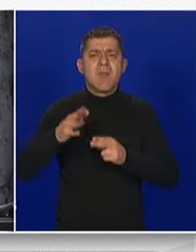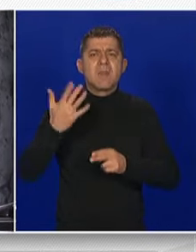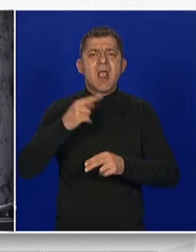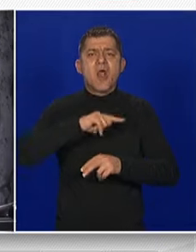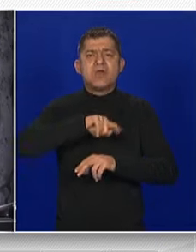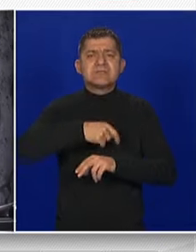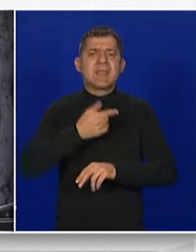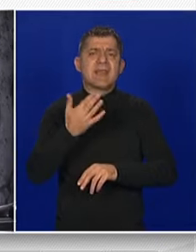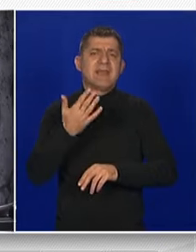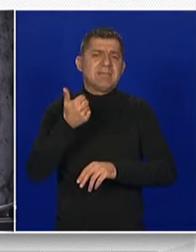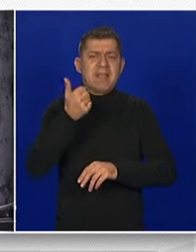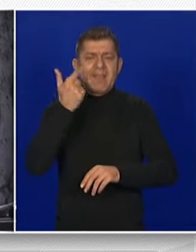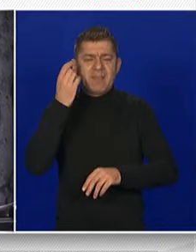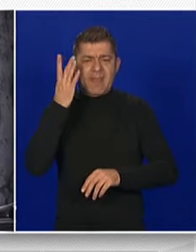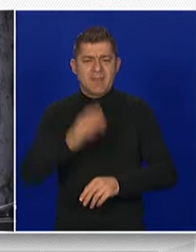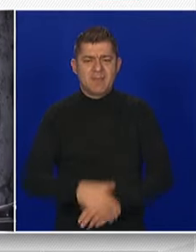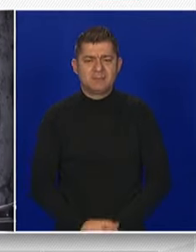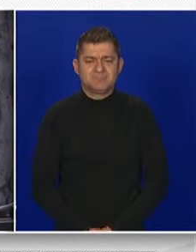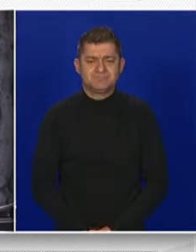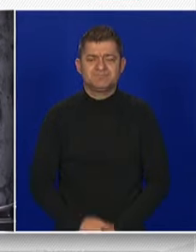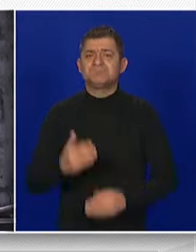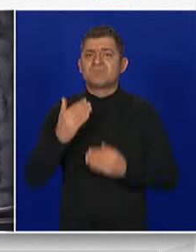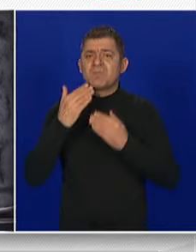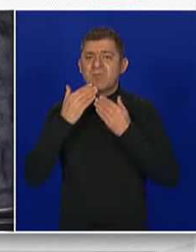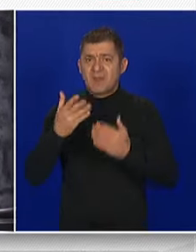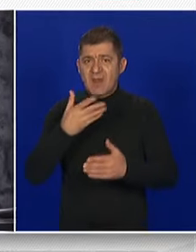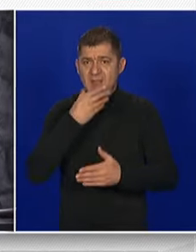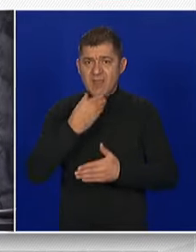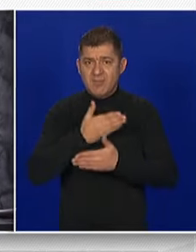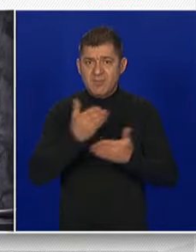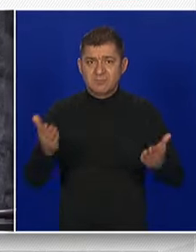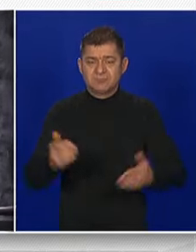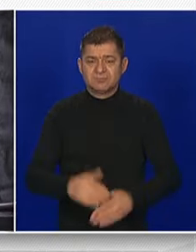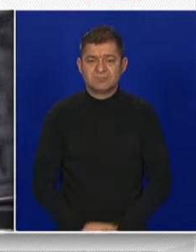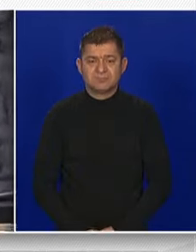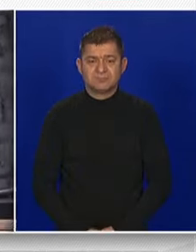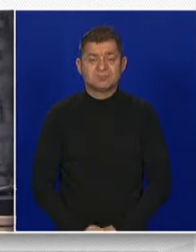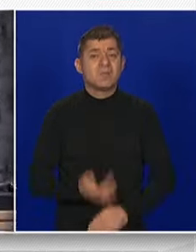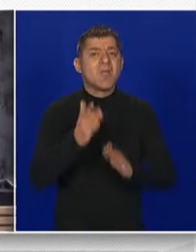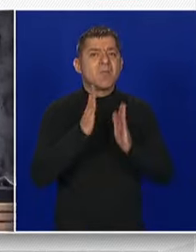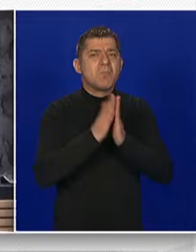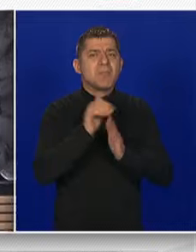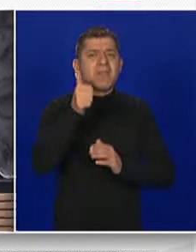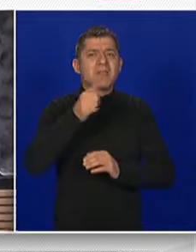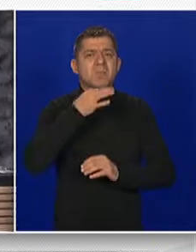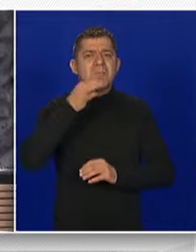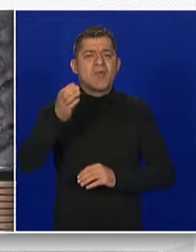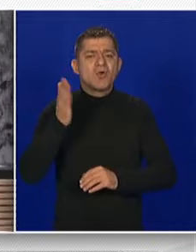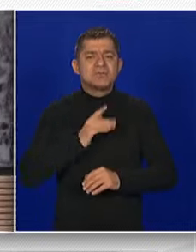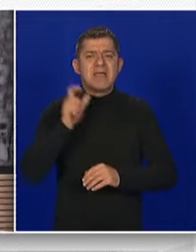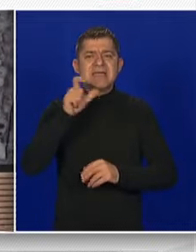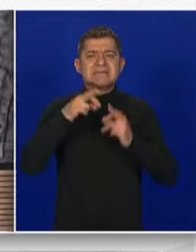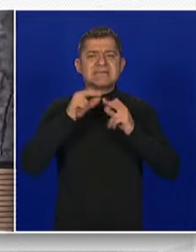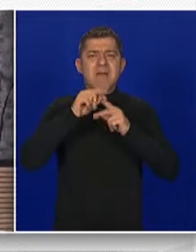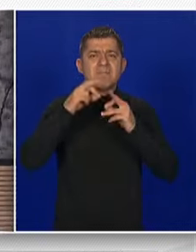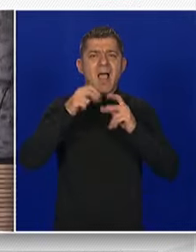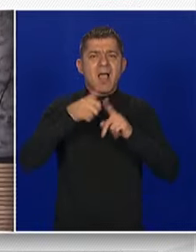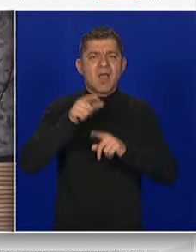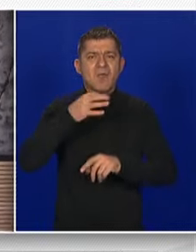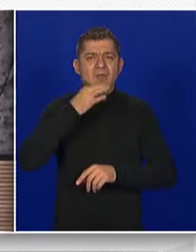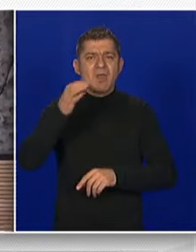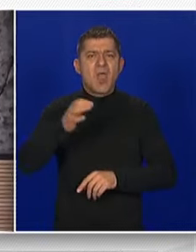dana. Hvala vam lijepa. Može, molim vas, samo još jedno pitanje za gospodina Capaka vezano oko